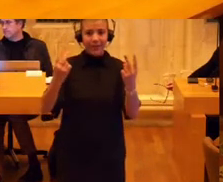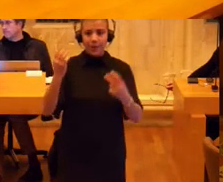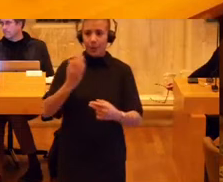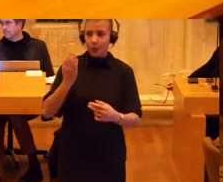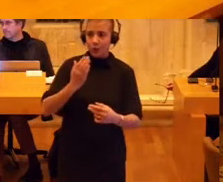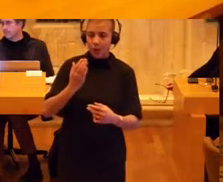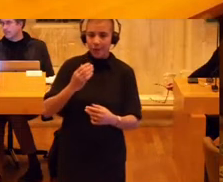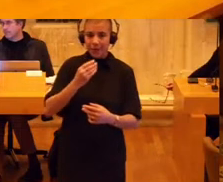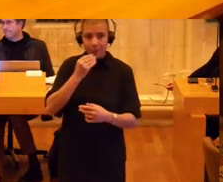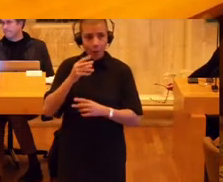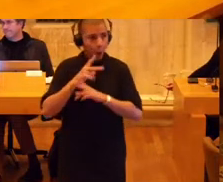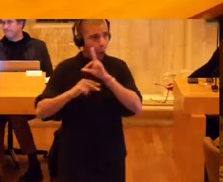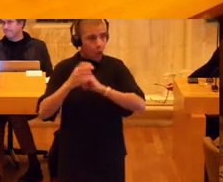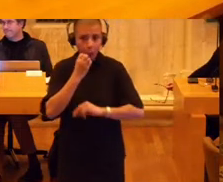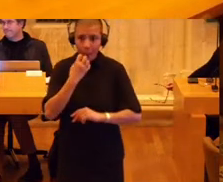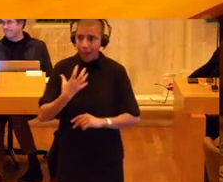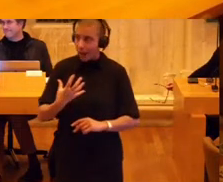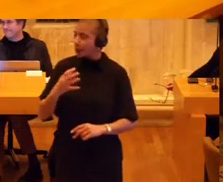Vous m'entendez bien ou pas ?